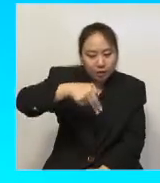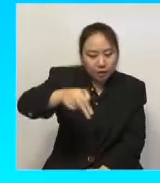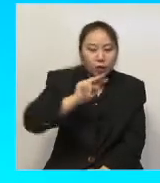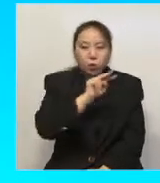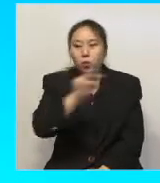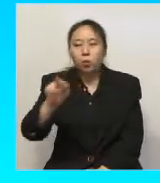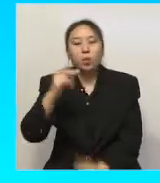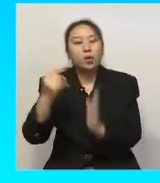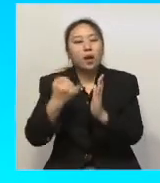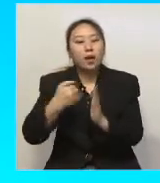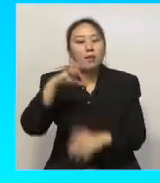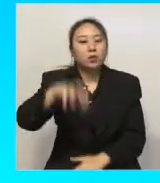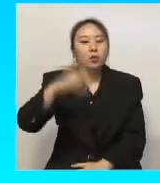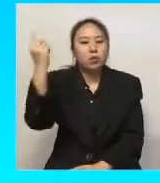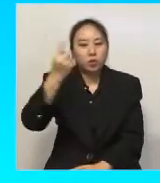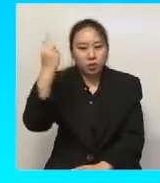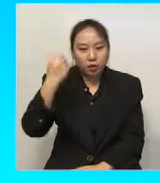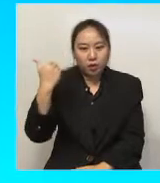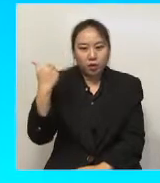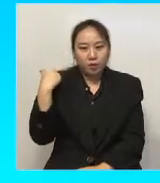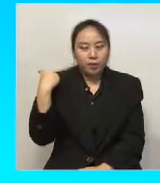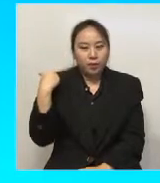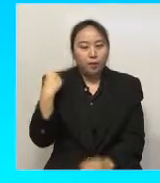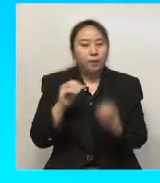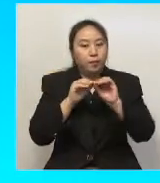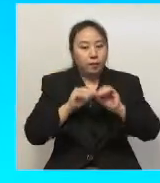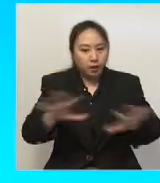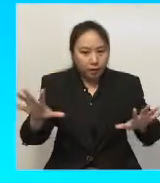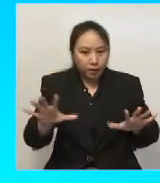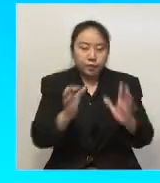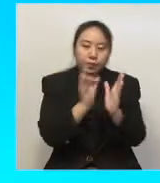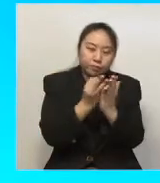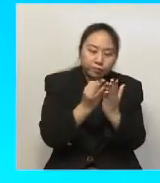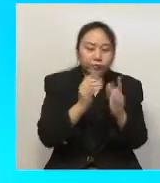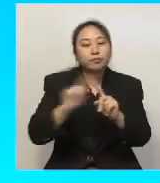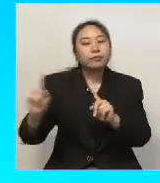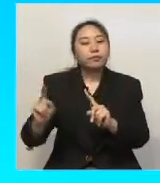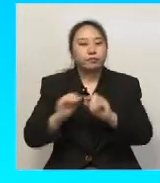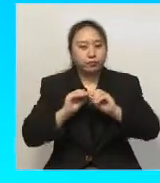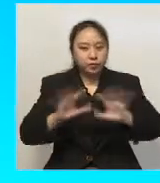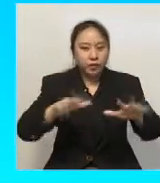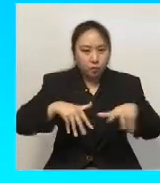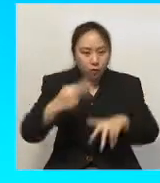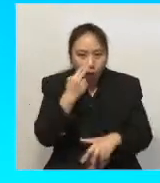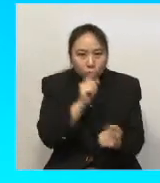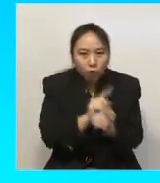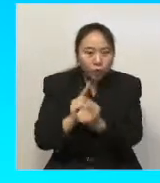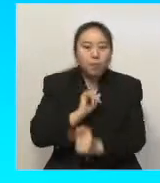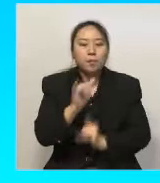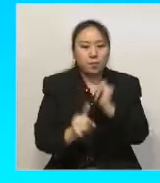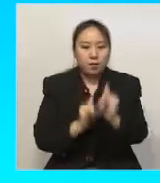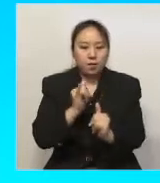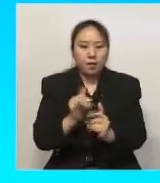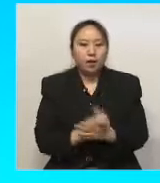ทำเป็นจุดท่องเที่ยวนะครับโดยมีการนำไปโพสต์ผ่านโซเชียลมีเดียนะครับจนเป็นที่รู้จักเป็นวงกว้างเลยนะครับ ต้อง